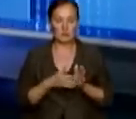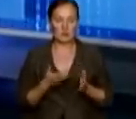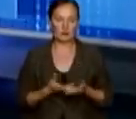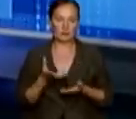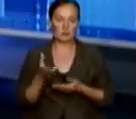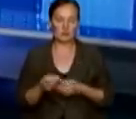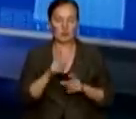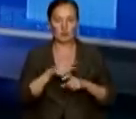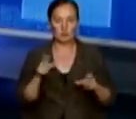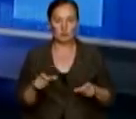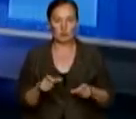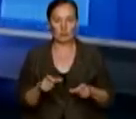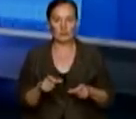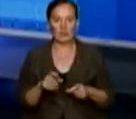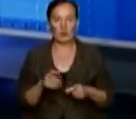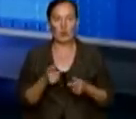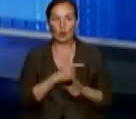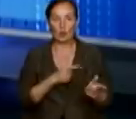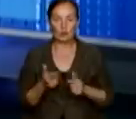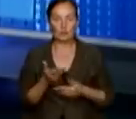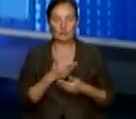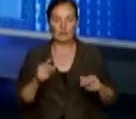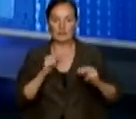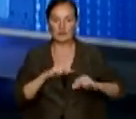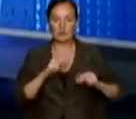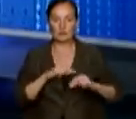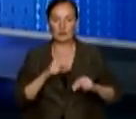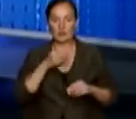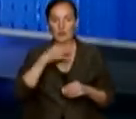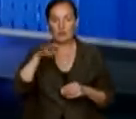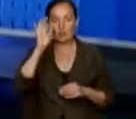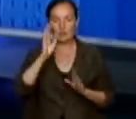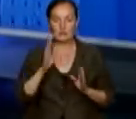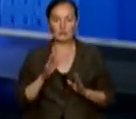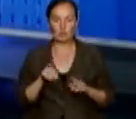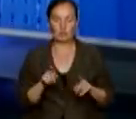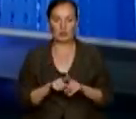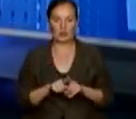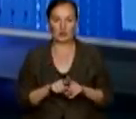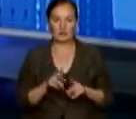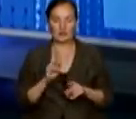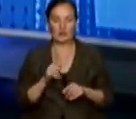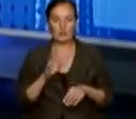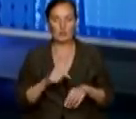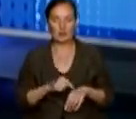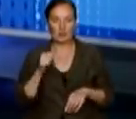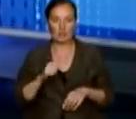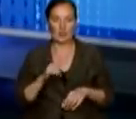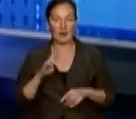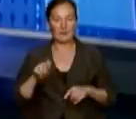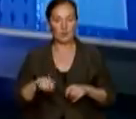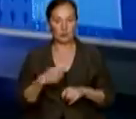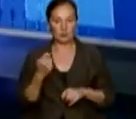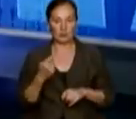іншого. Ми готові ми також працювати. Поліція вже буде як той орган, який буде реагувати на порушення, які будуть адресуватися, наприклад, з нашого боку.